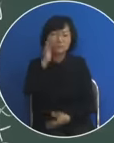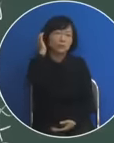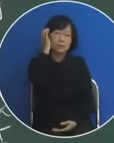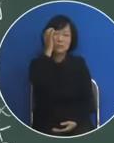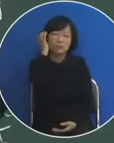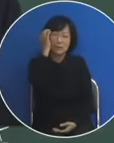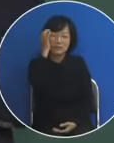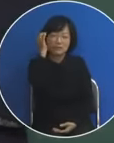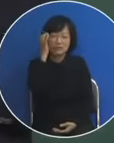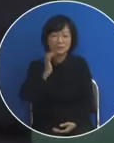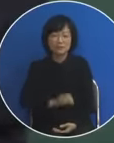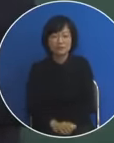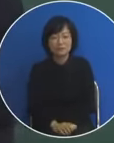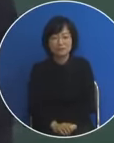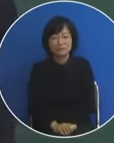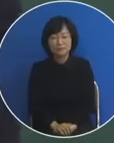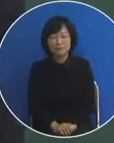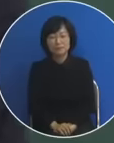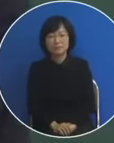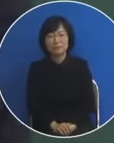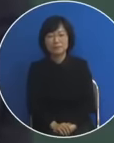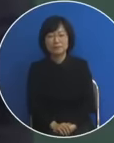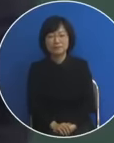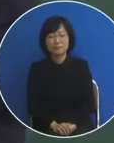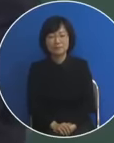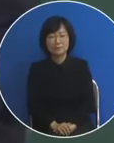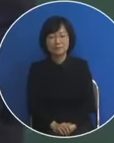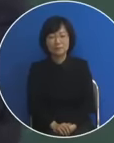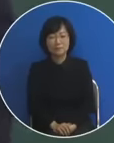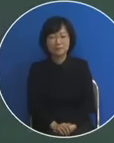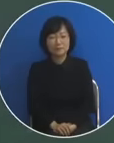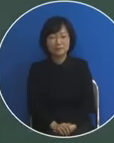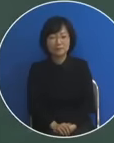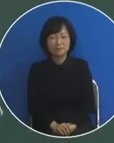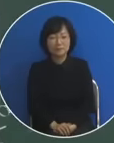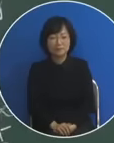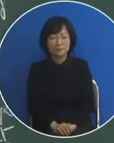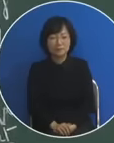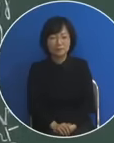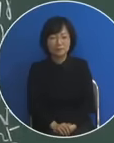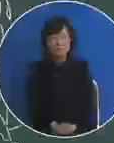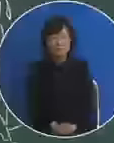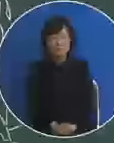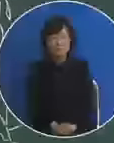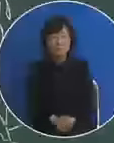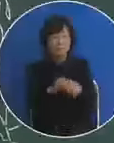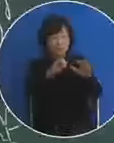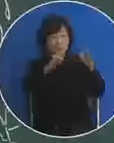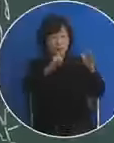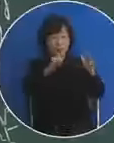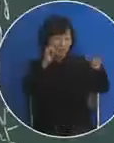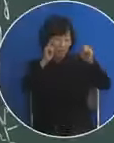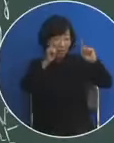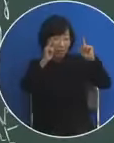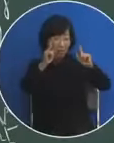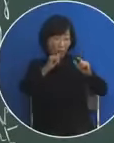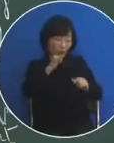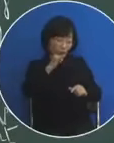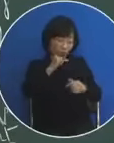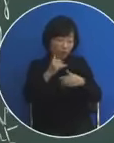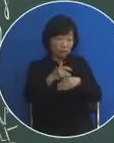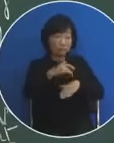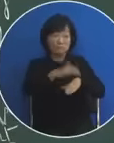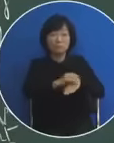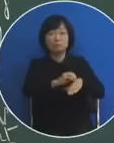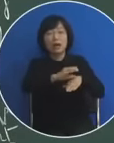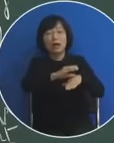God's kingdom. From the onset, if you're enjoying worldly things, it's not going to work. 그래 이게 아예 막 체질화돼 버려가지고 말도 늘 그렇게 한다니까. And because this has become set as your nature,